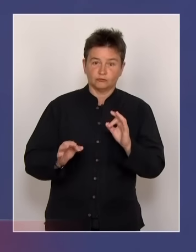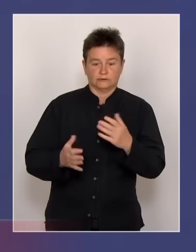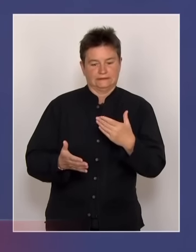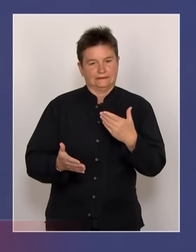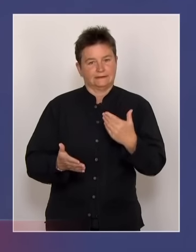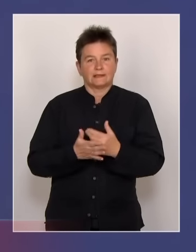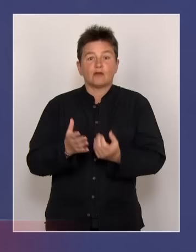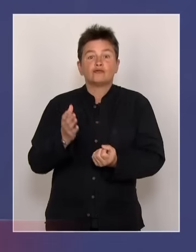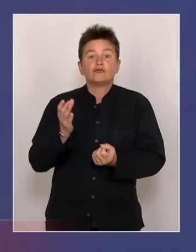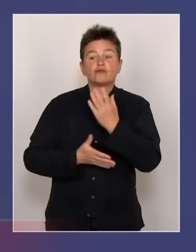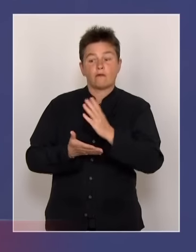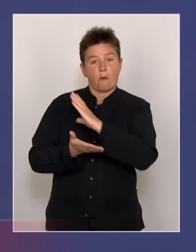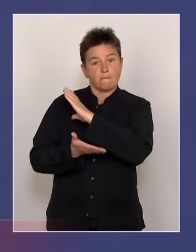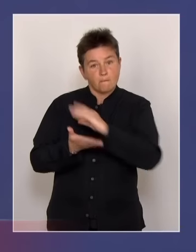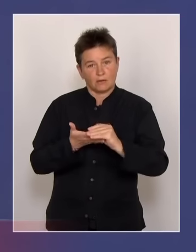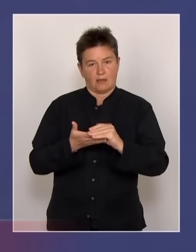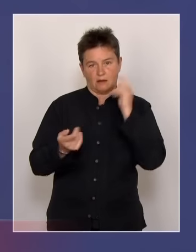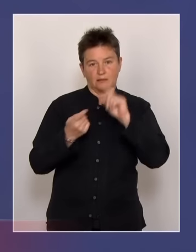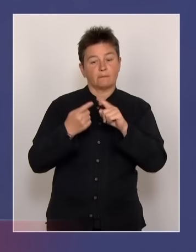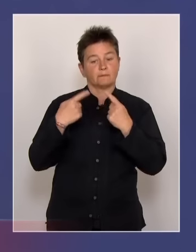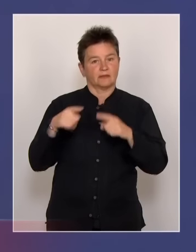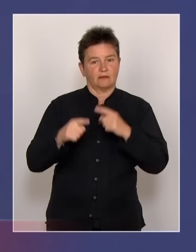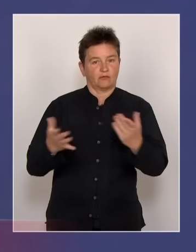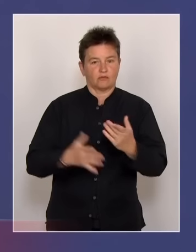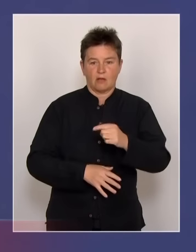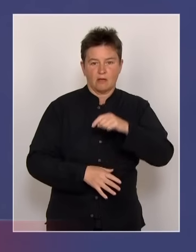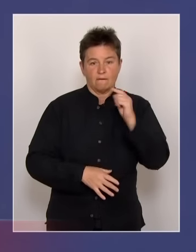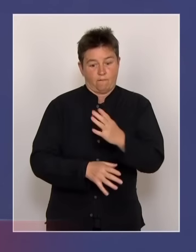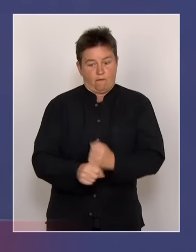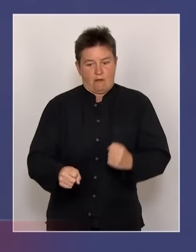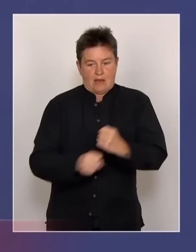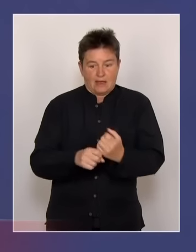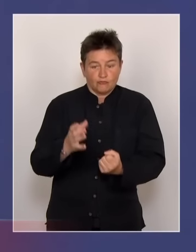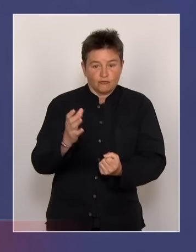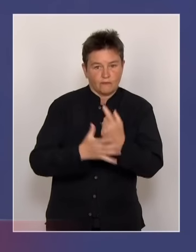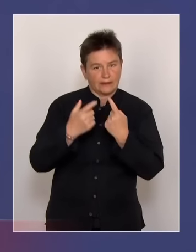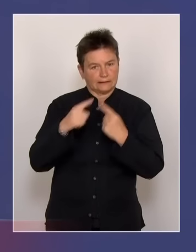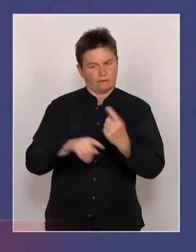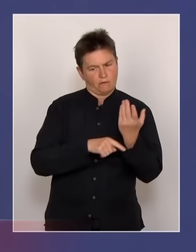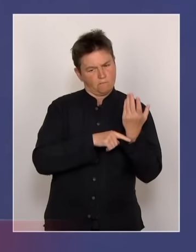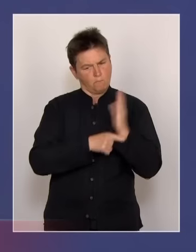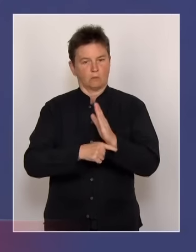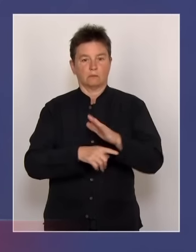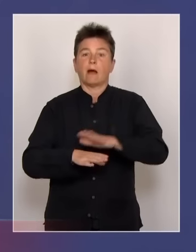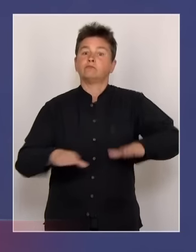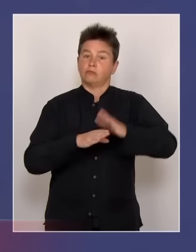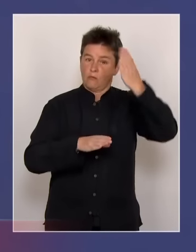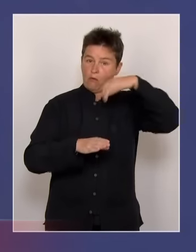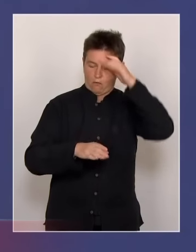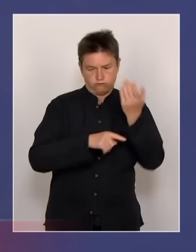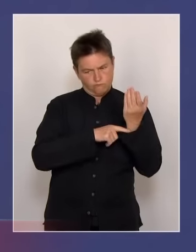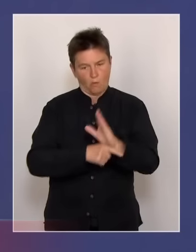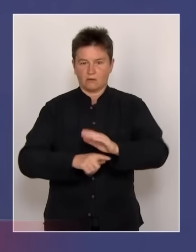le paradigme nouveau en matière de défense, c'est une défense crédible du continent européen.